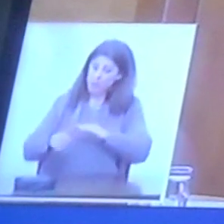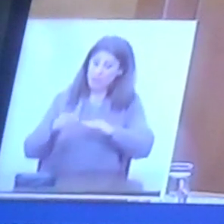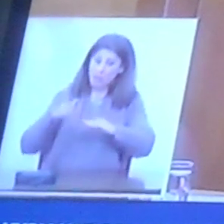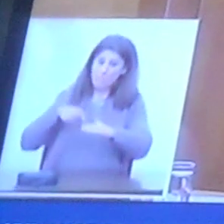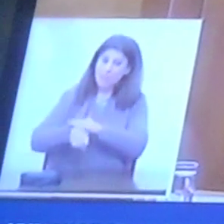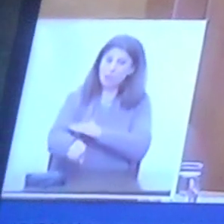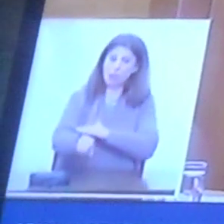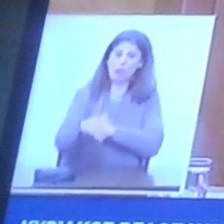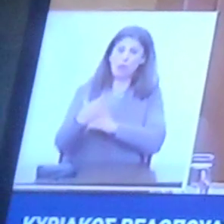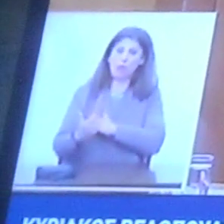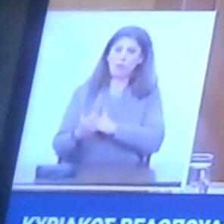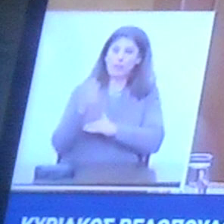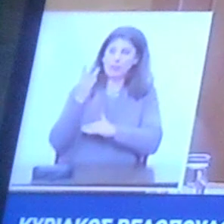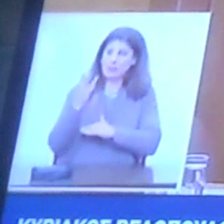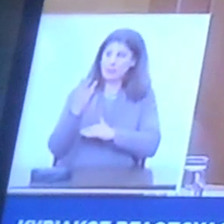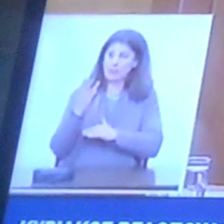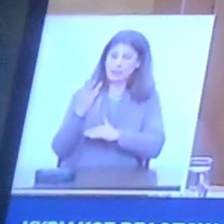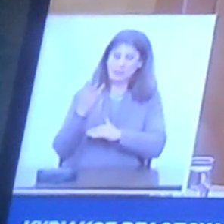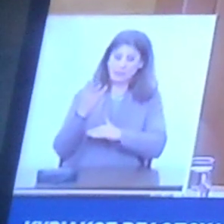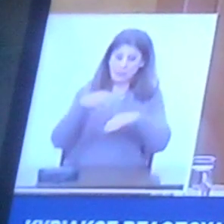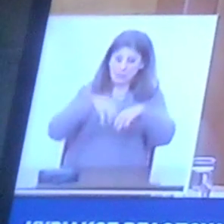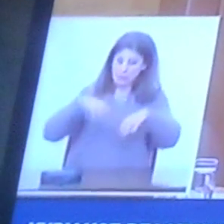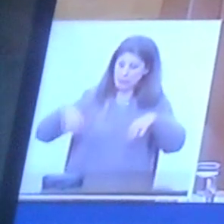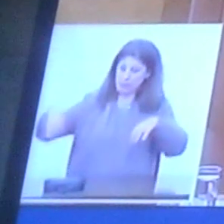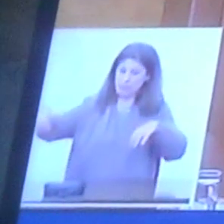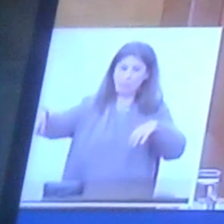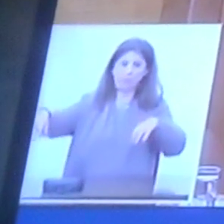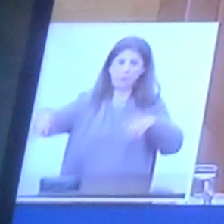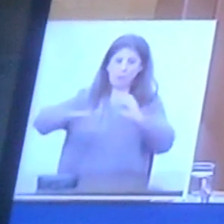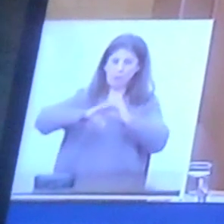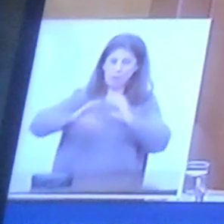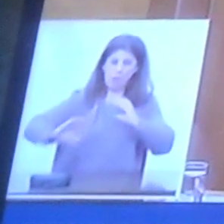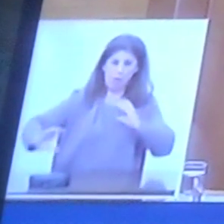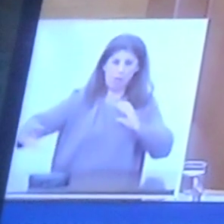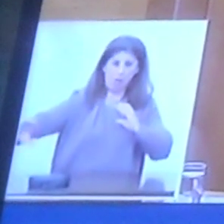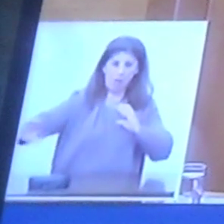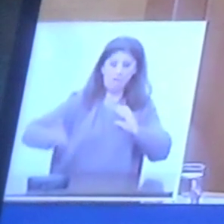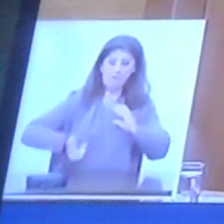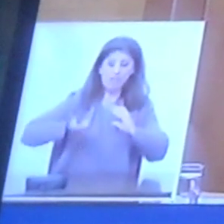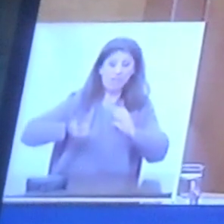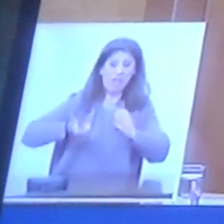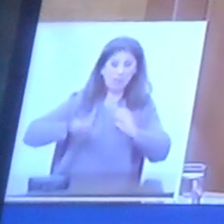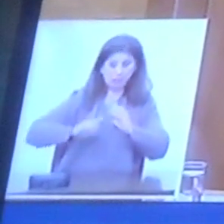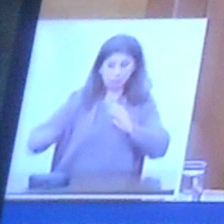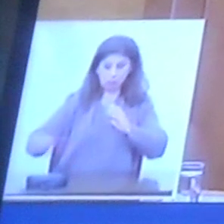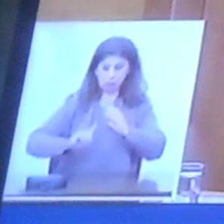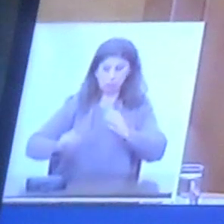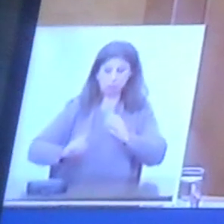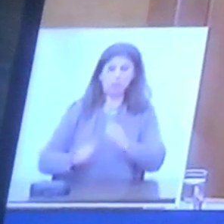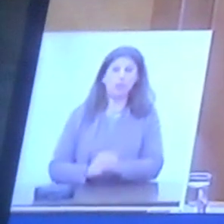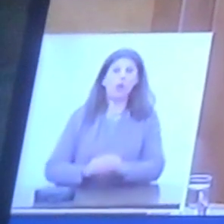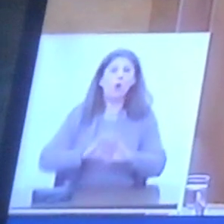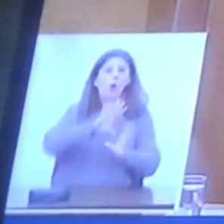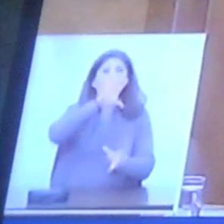περιοδικούς σταθμούς, ακούγει Σινόπη και Γνάτα. Αγωγότανα, μεταφέρει αζέρικο φυσικό αέριο και όλα αυτά τα έκανε η